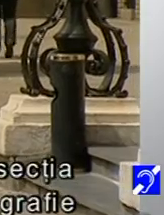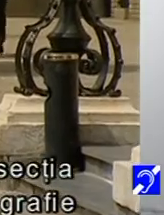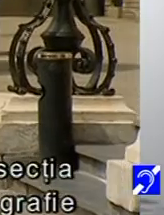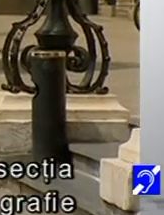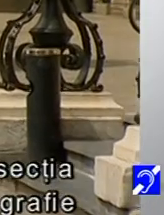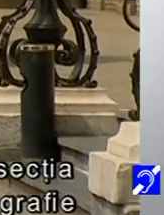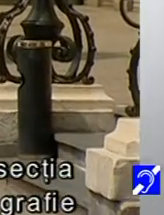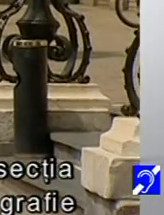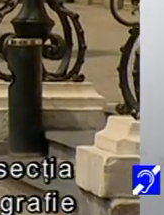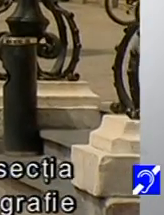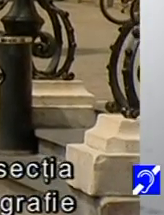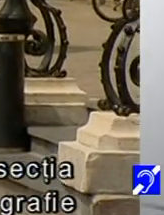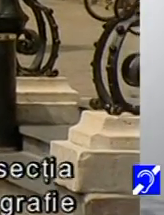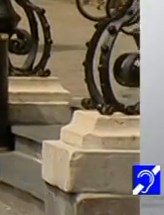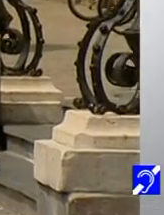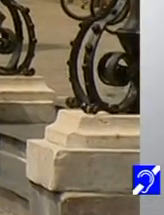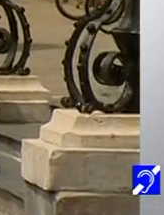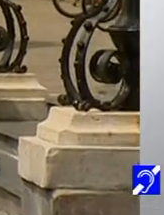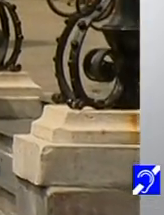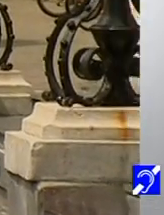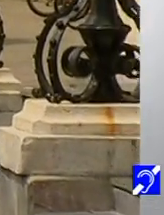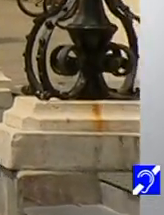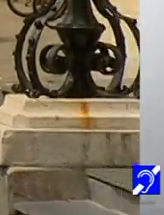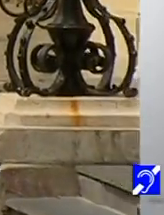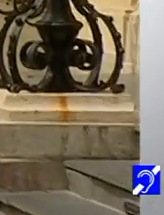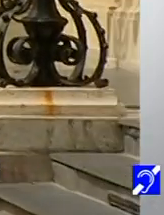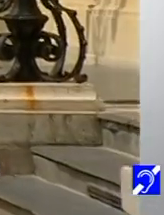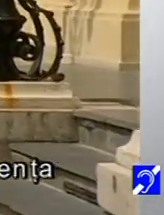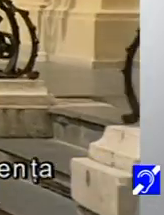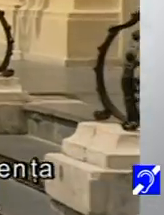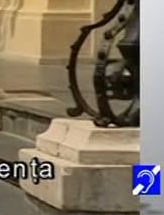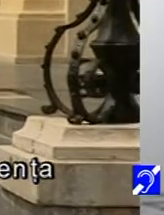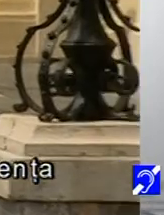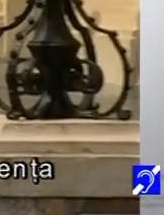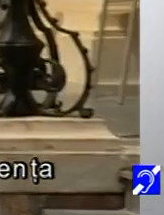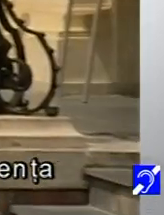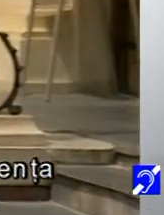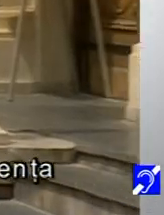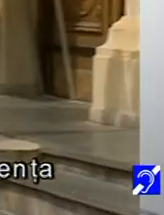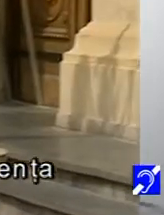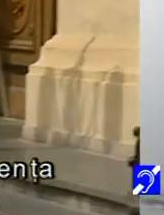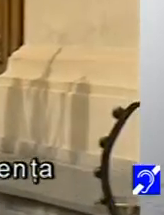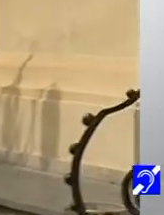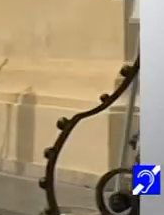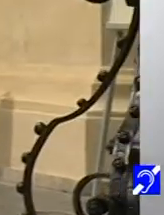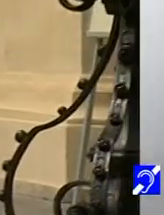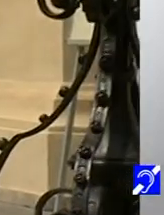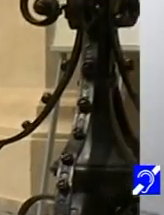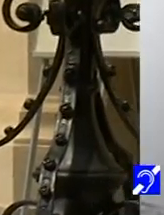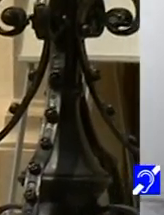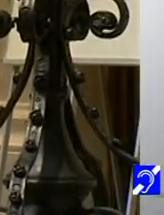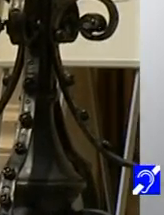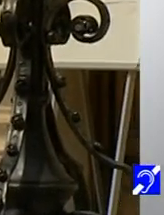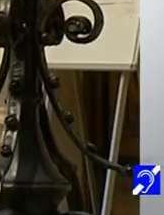Studentin an der deutschen Abteilung der Fakultät für Geografie der Babesch-Bolyai-Universität. Über die Präsenz und die Rolle der deutschen Sprache im Leben